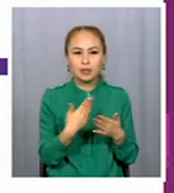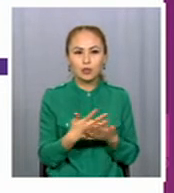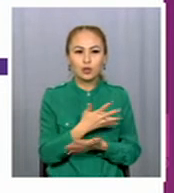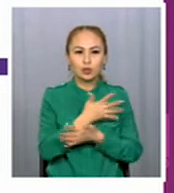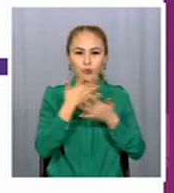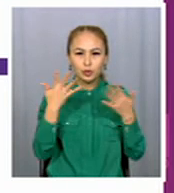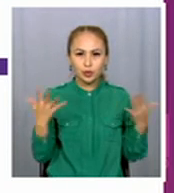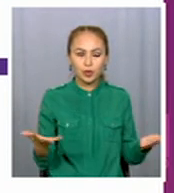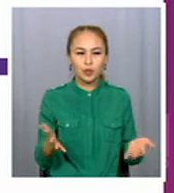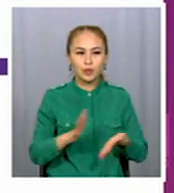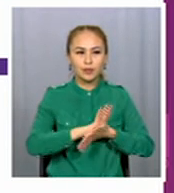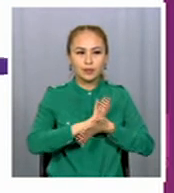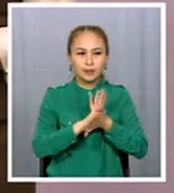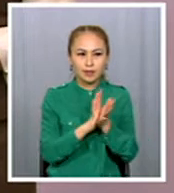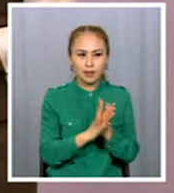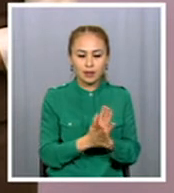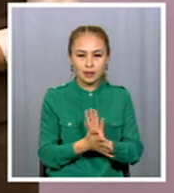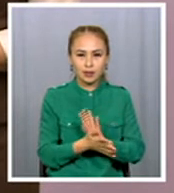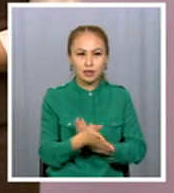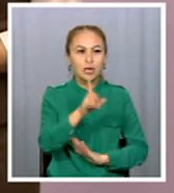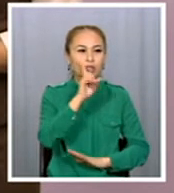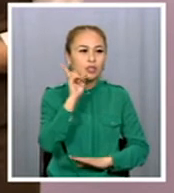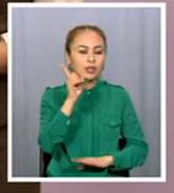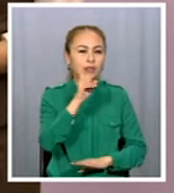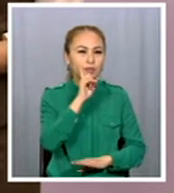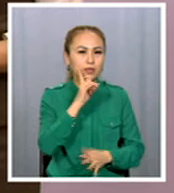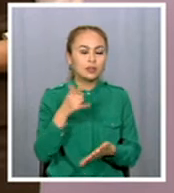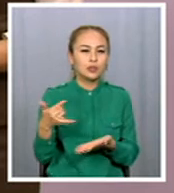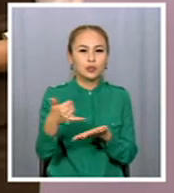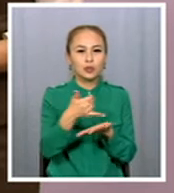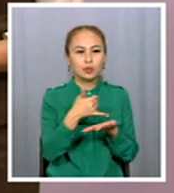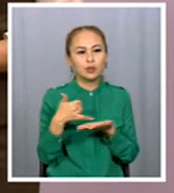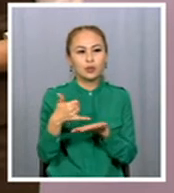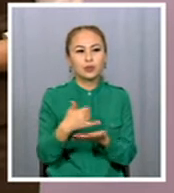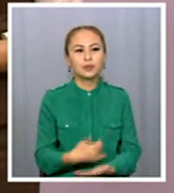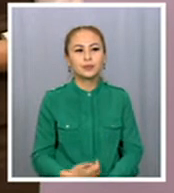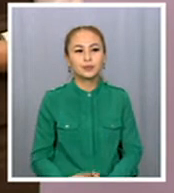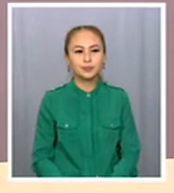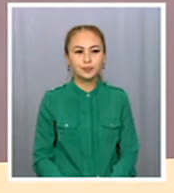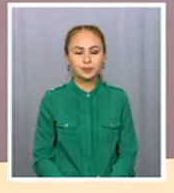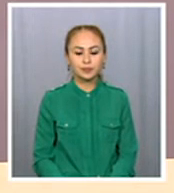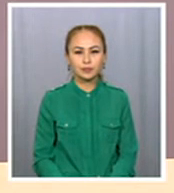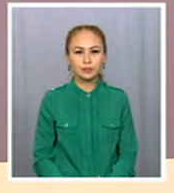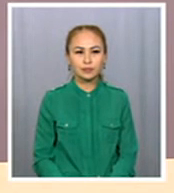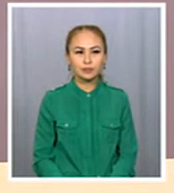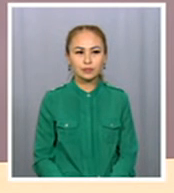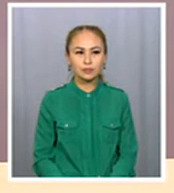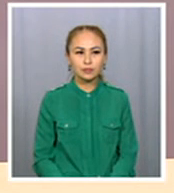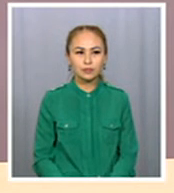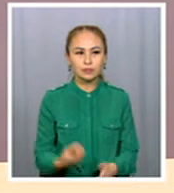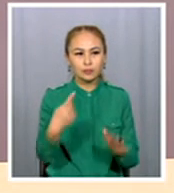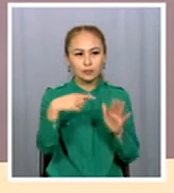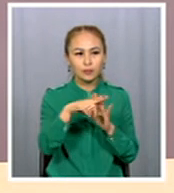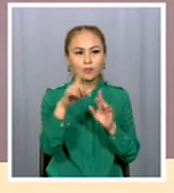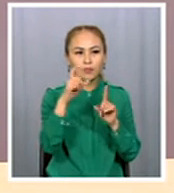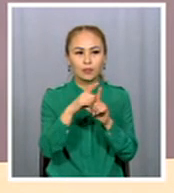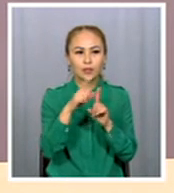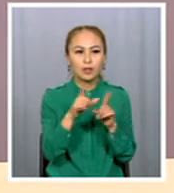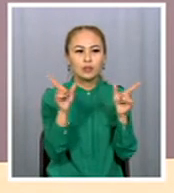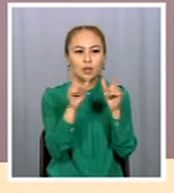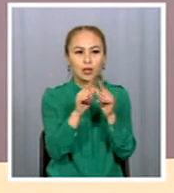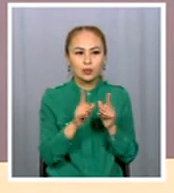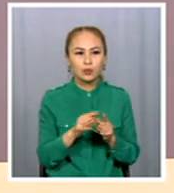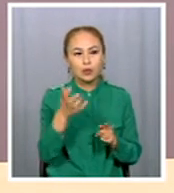Мысалы, үлкен, тар, жасыл, сұйық. Түбір сөзге